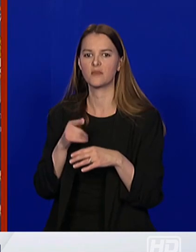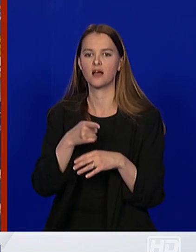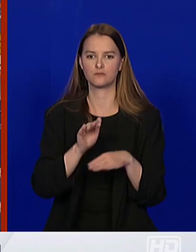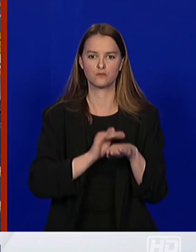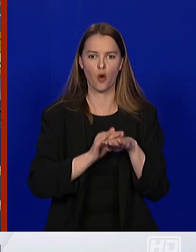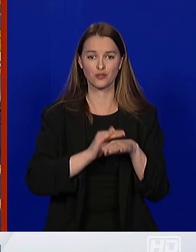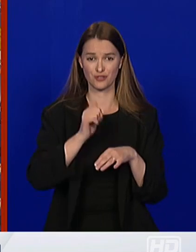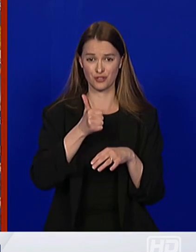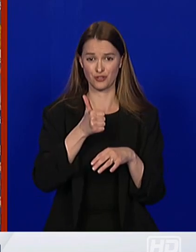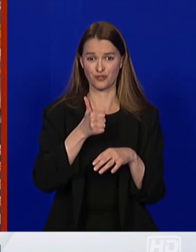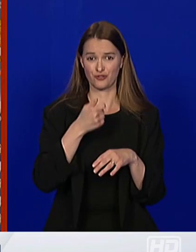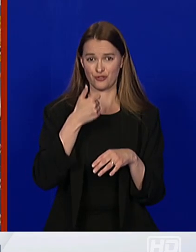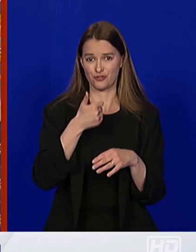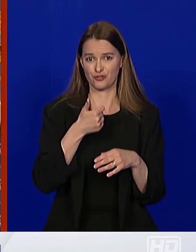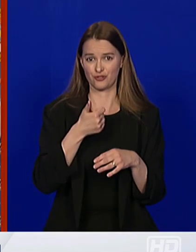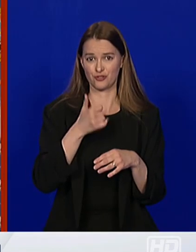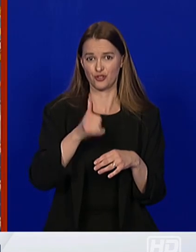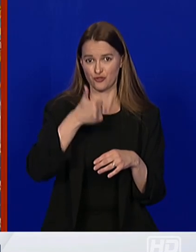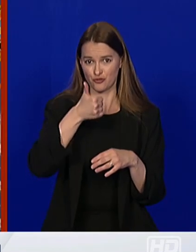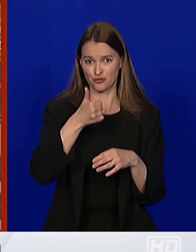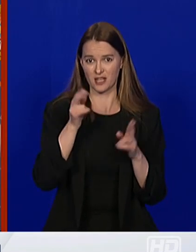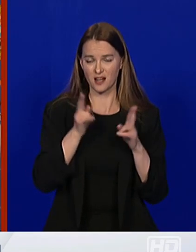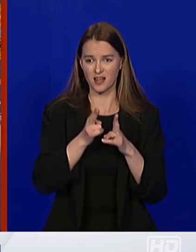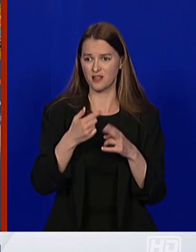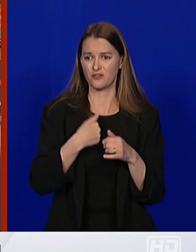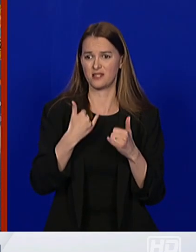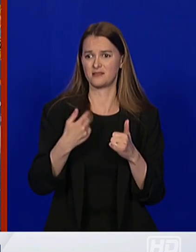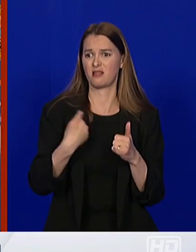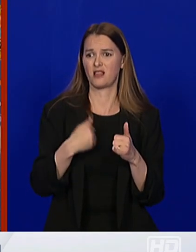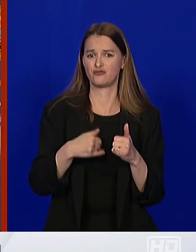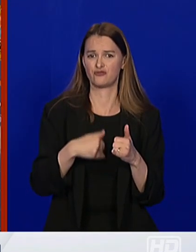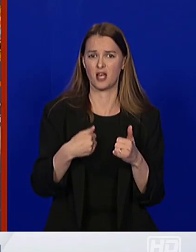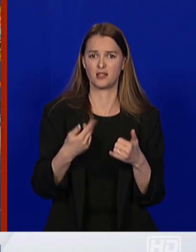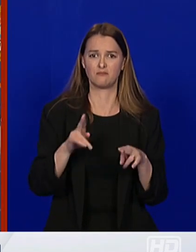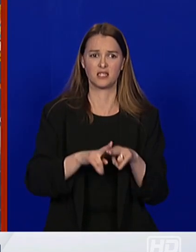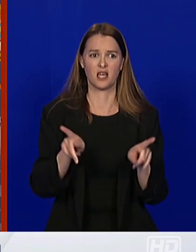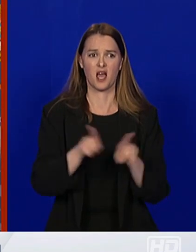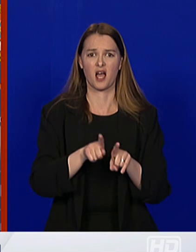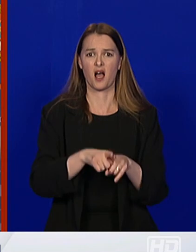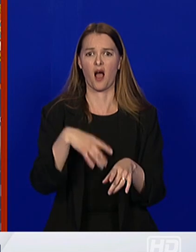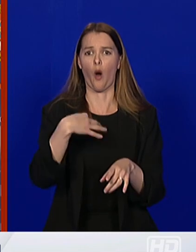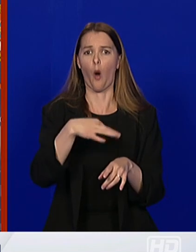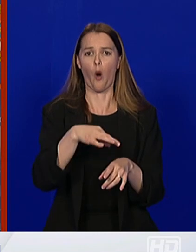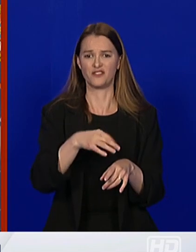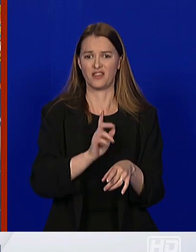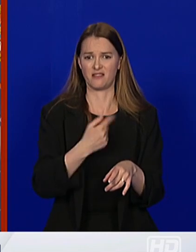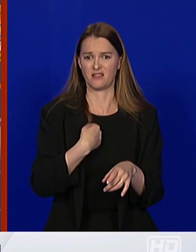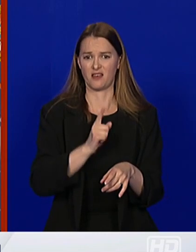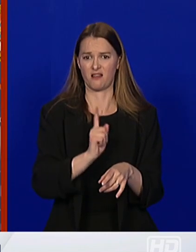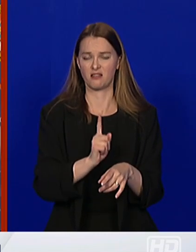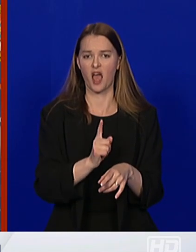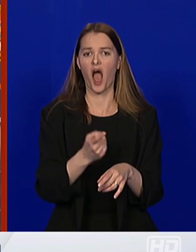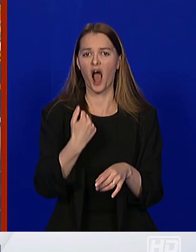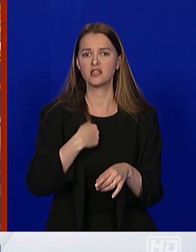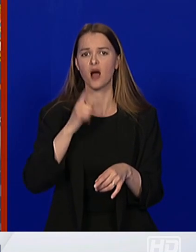poštivanje. Da se apostrofiram na ovo što je rečeno, ne želim biti sad odvjetnik ministrice obrazovanja i znanosti, međutim trebam reći, a